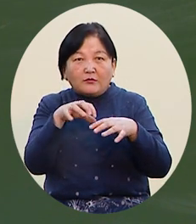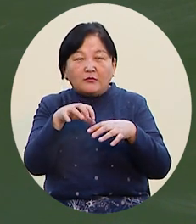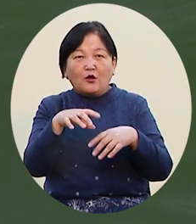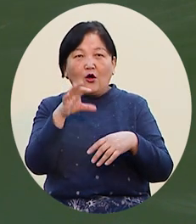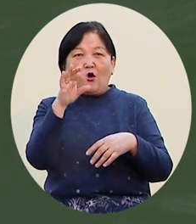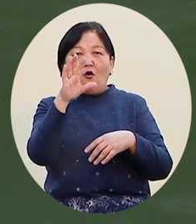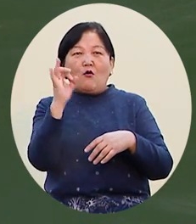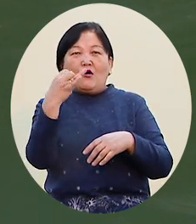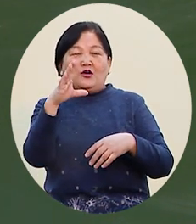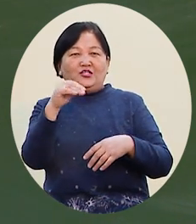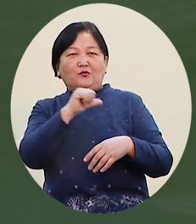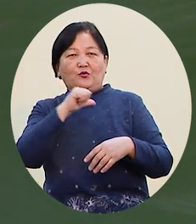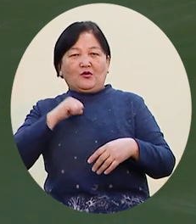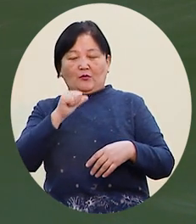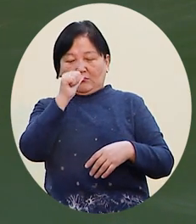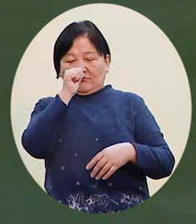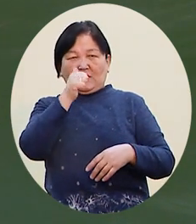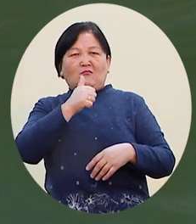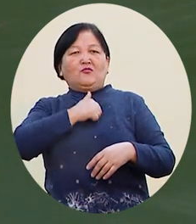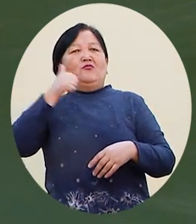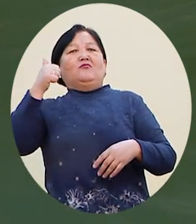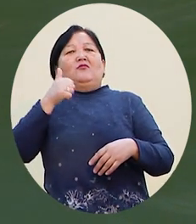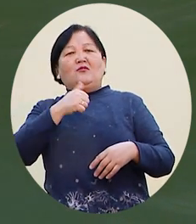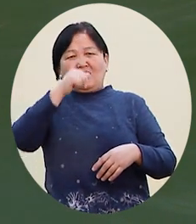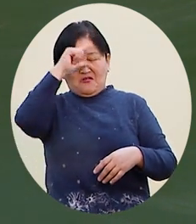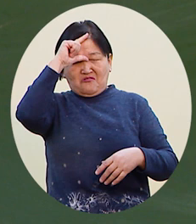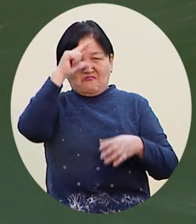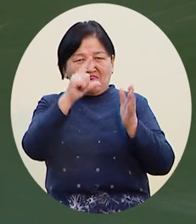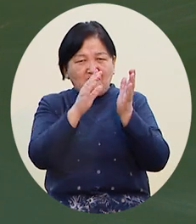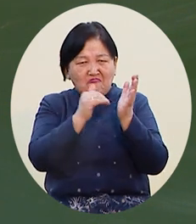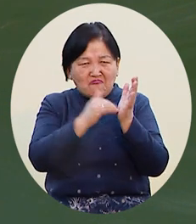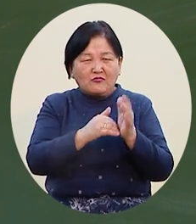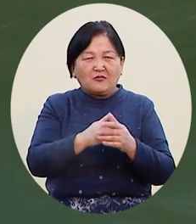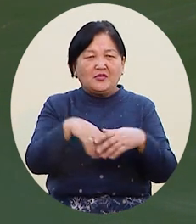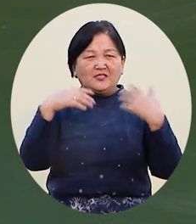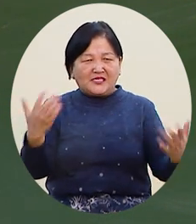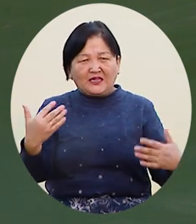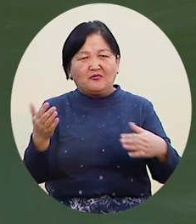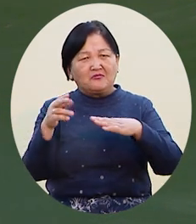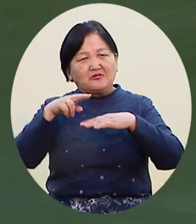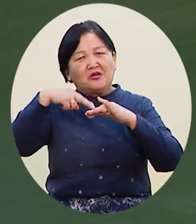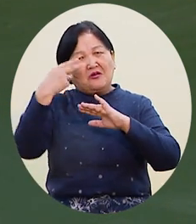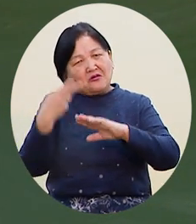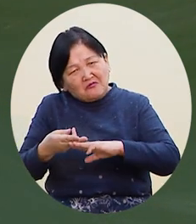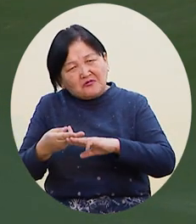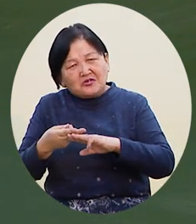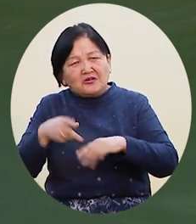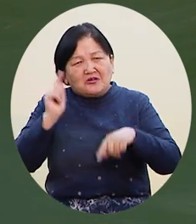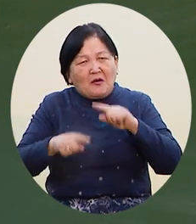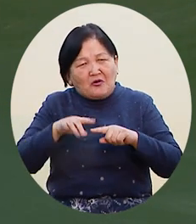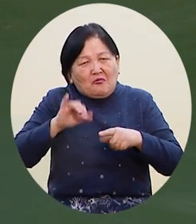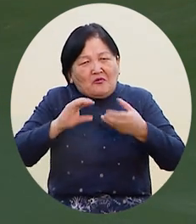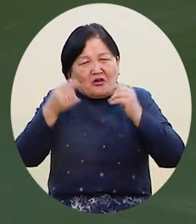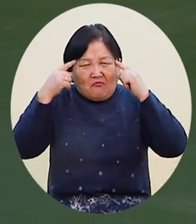бие тоосоор олох эрд мээс хоцорсон сунайж тэрий ич хэвтсээр сургуул дасгал аам артсан олиг муутыг